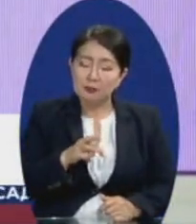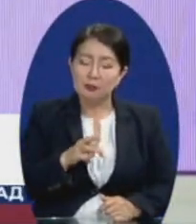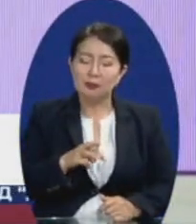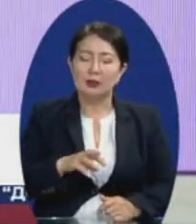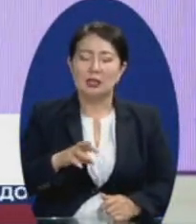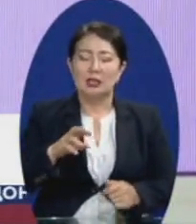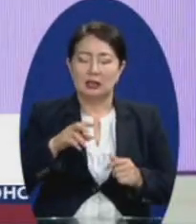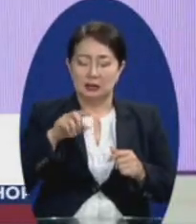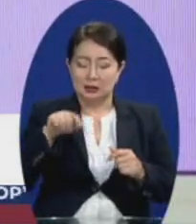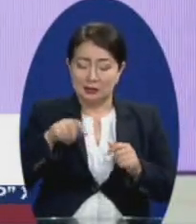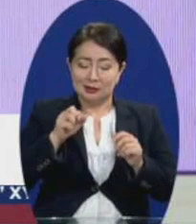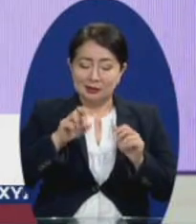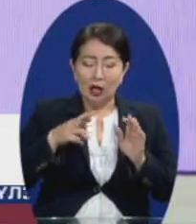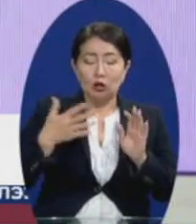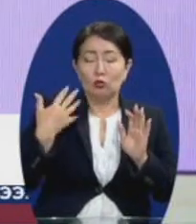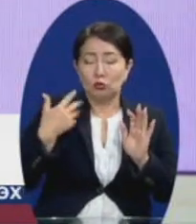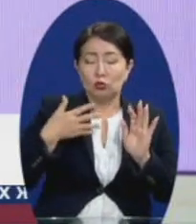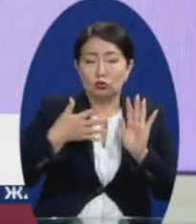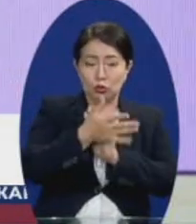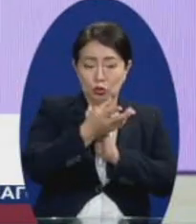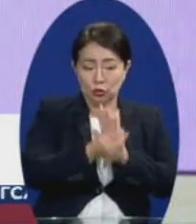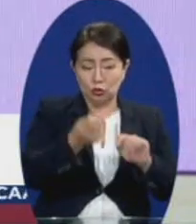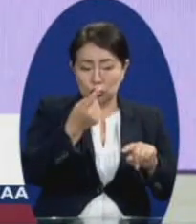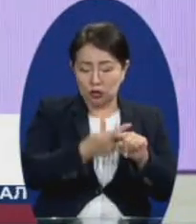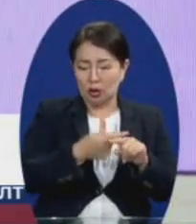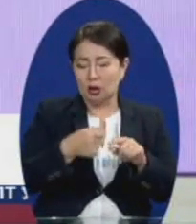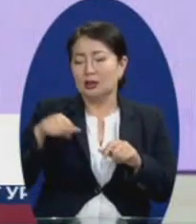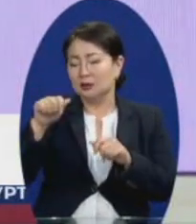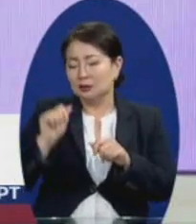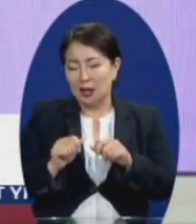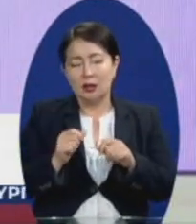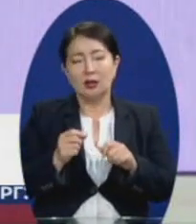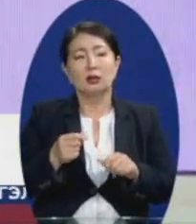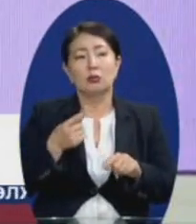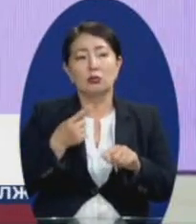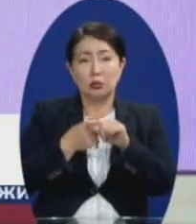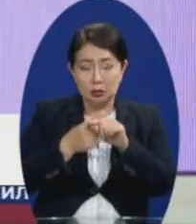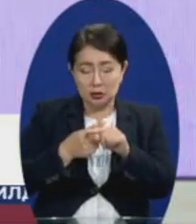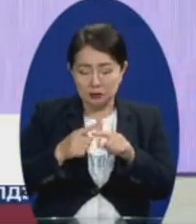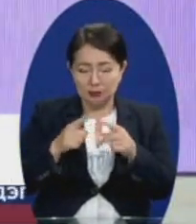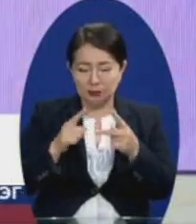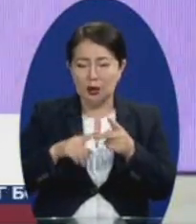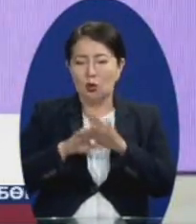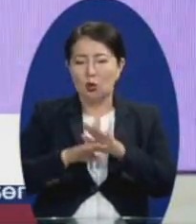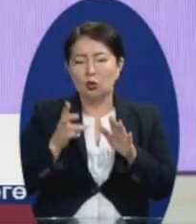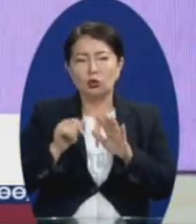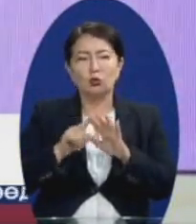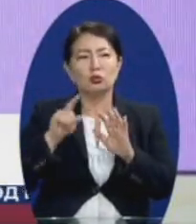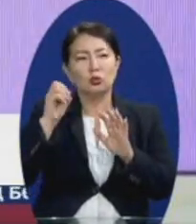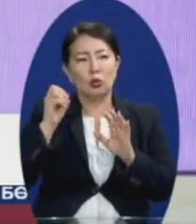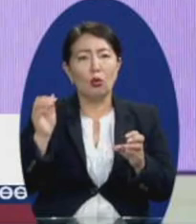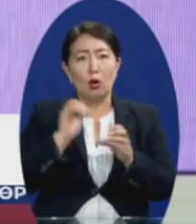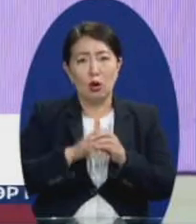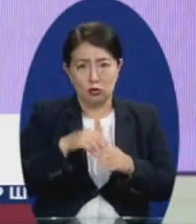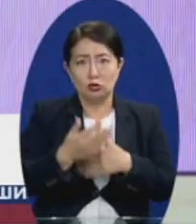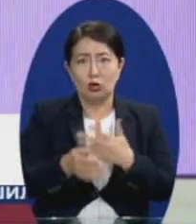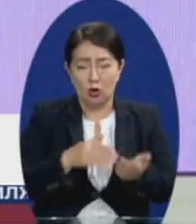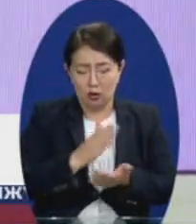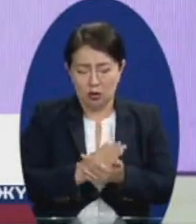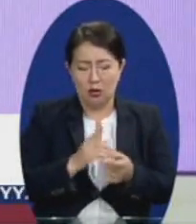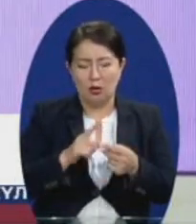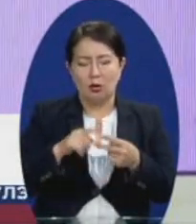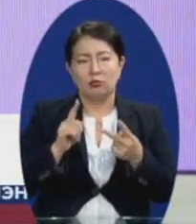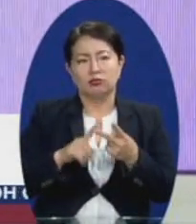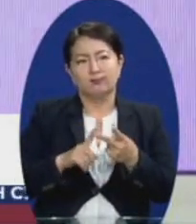төсвийн тогтолцоор төрийн албан хаагч дээр цалин болж очсон. Хүүхдийн мөнгө бүтэн болж очсон.